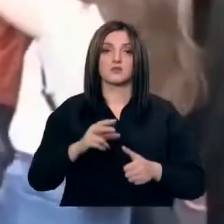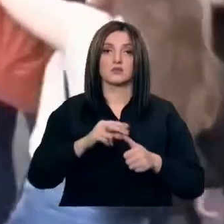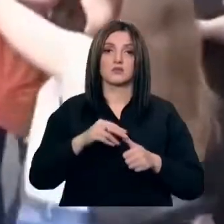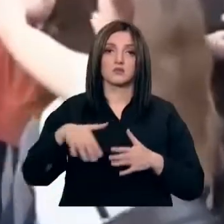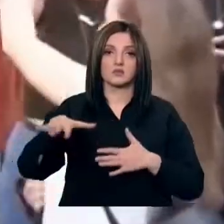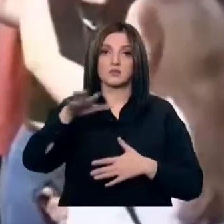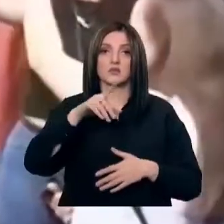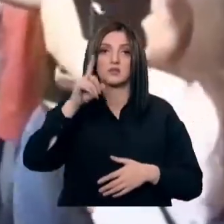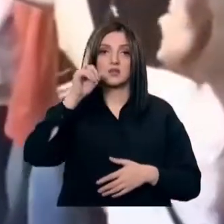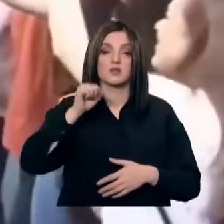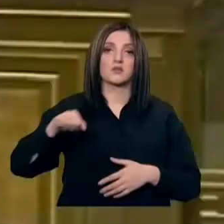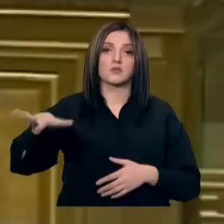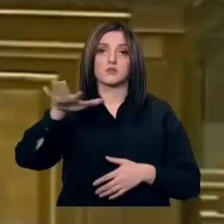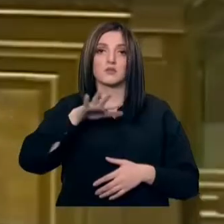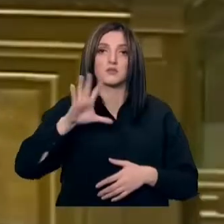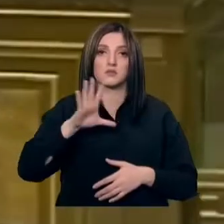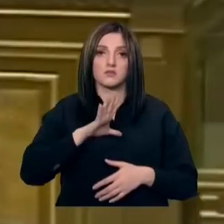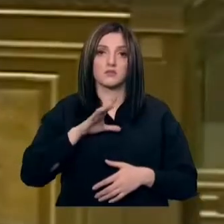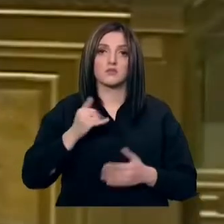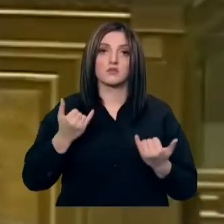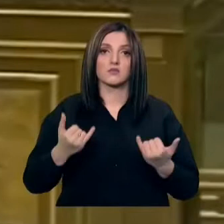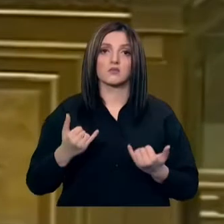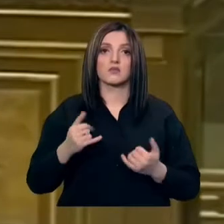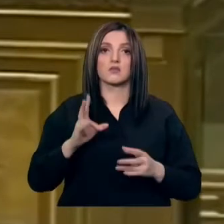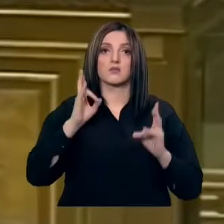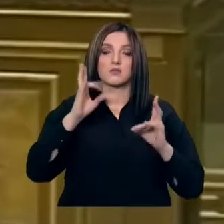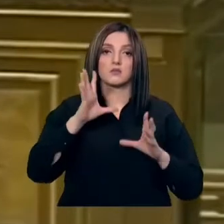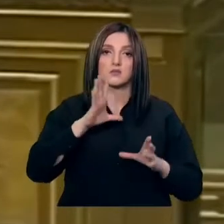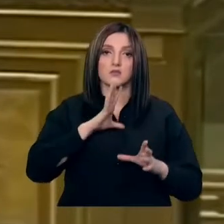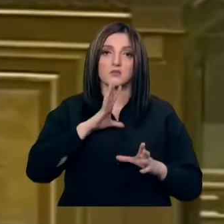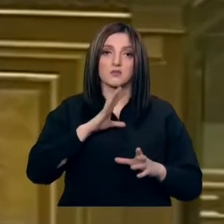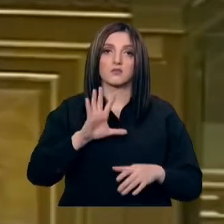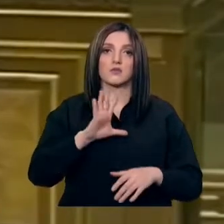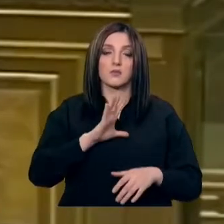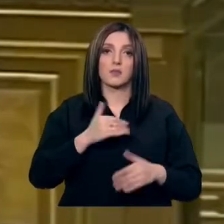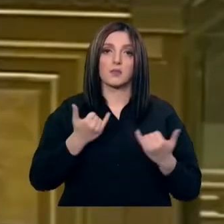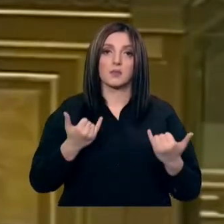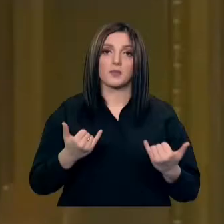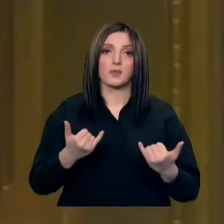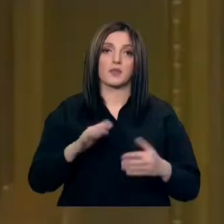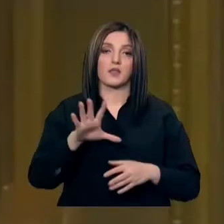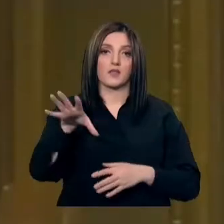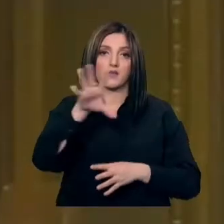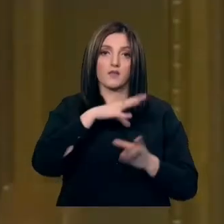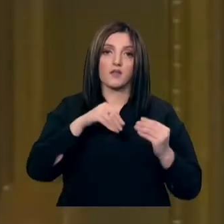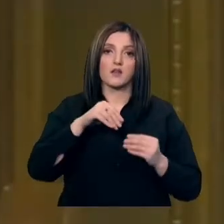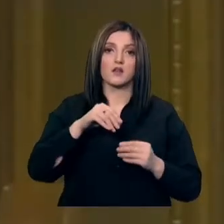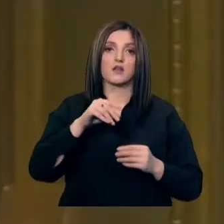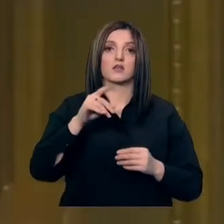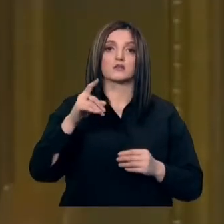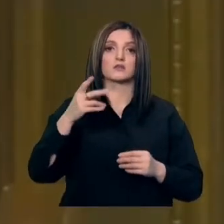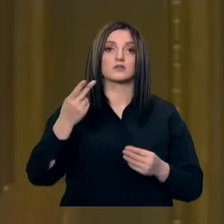Ermənistanda Qarabağ klanı hakimiyyətə gəldiyi kimi hay-küy ilə siyasi səhnədən silinsə də, klan üzvlərindən heç biri